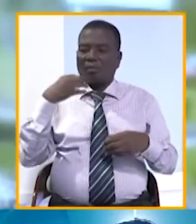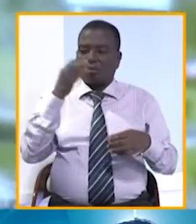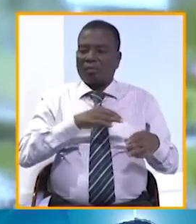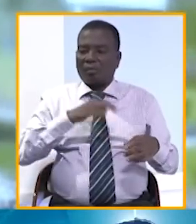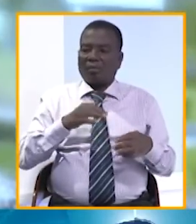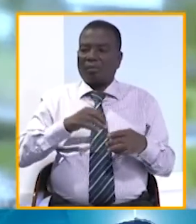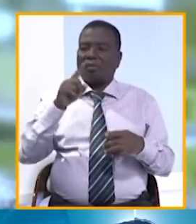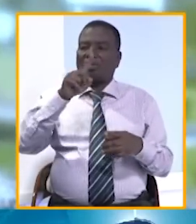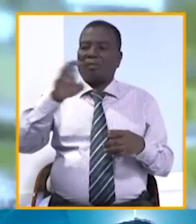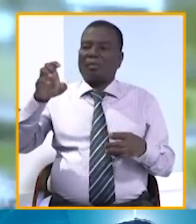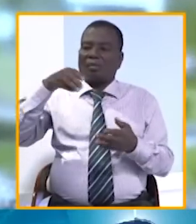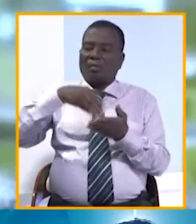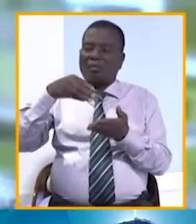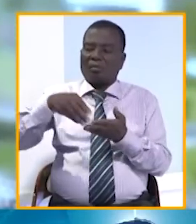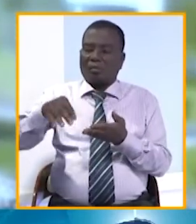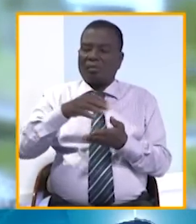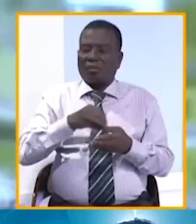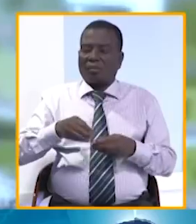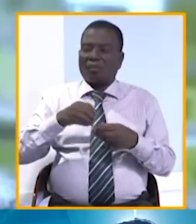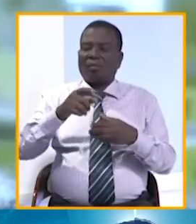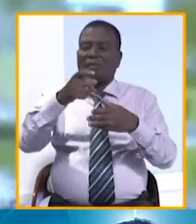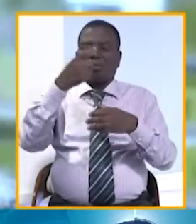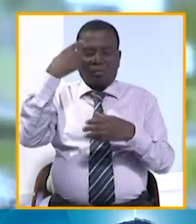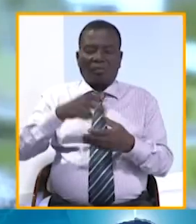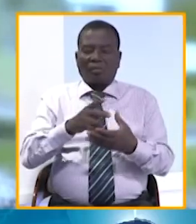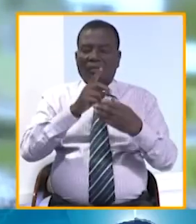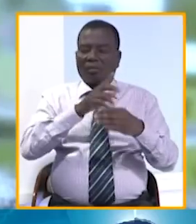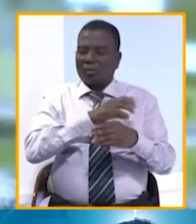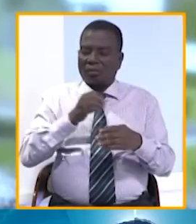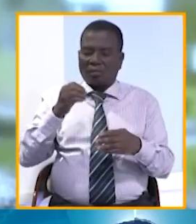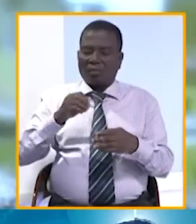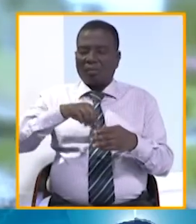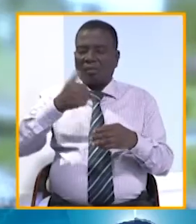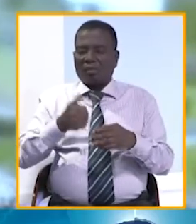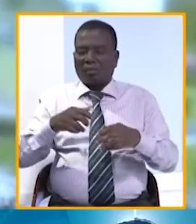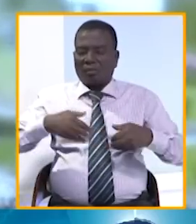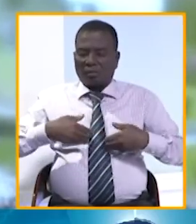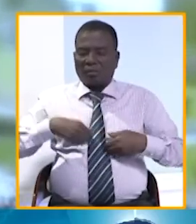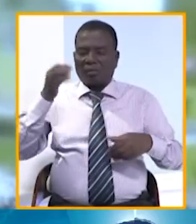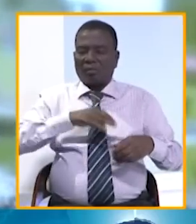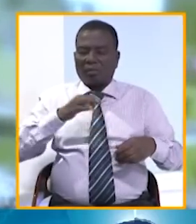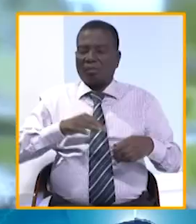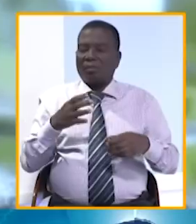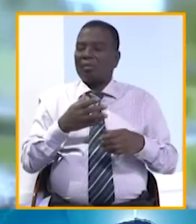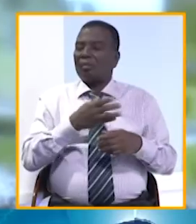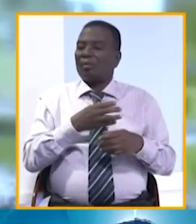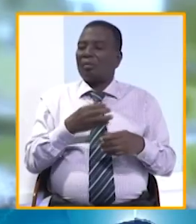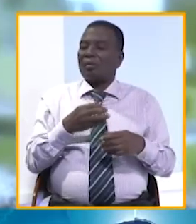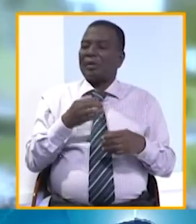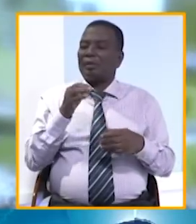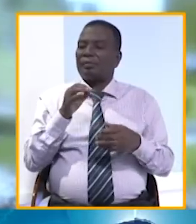de francs CFA. Une aide financière remboursable afin de permettre à chaque jeune, à d'autres jeunes, d'en bénéficier. Cette aide financière